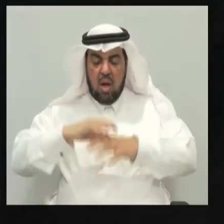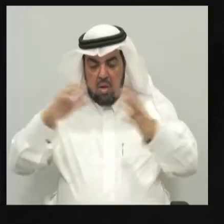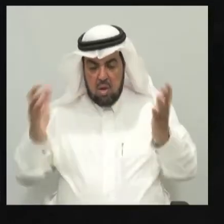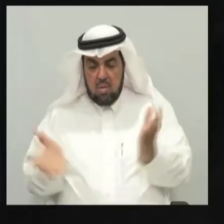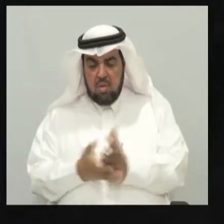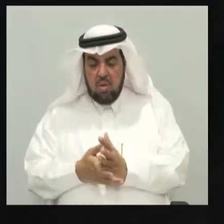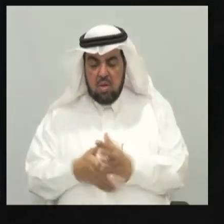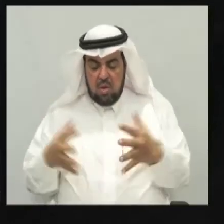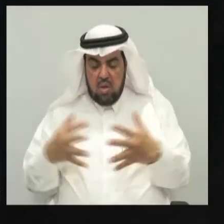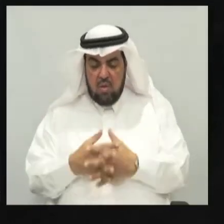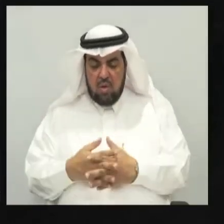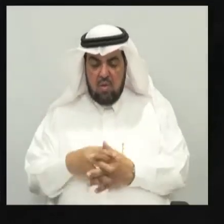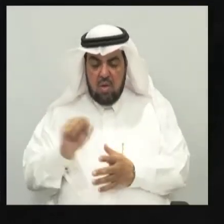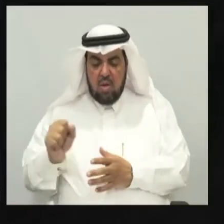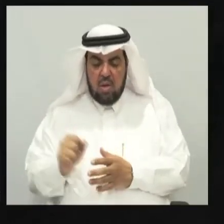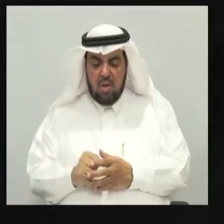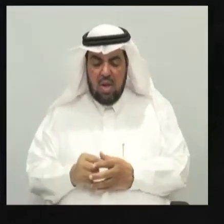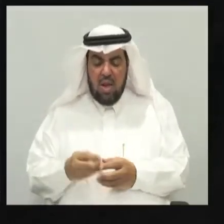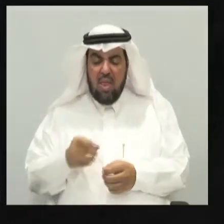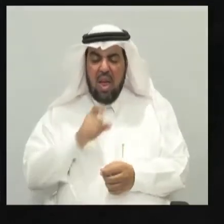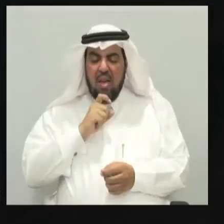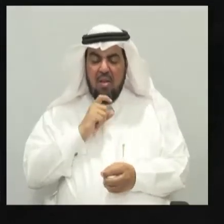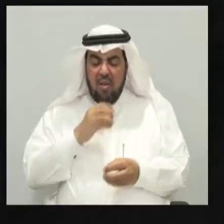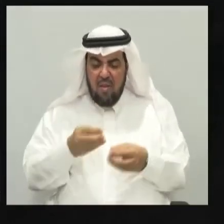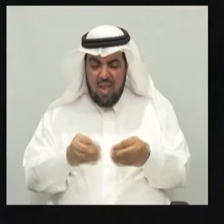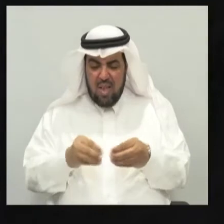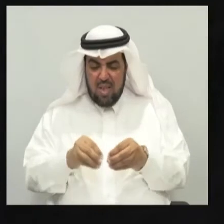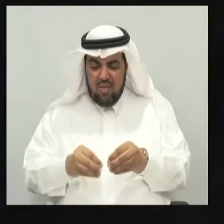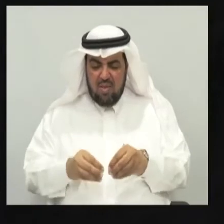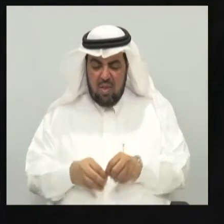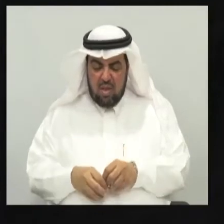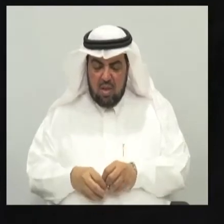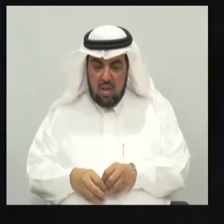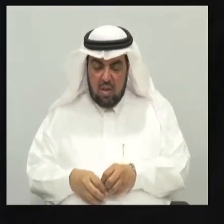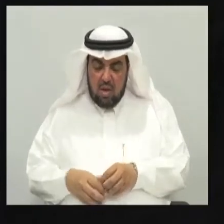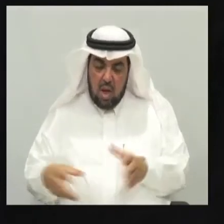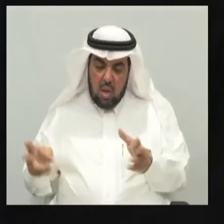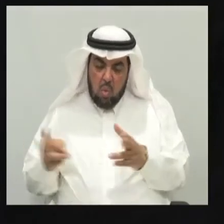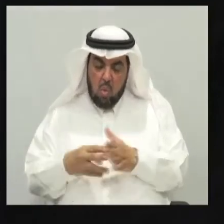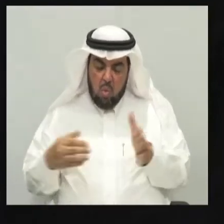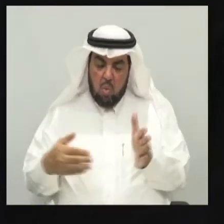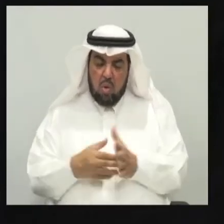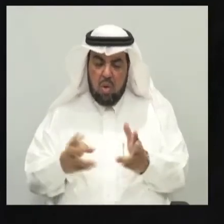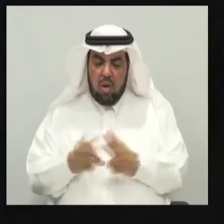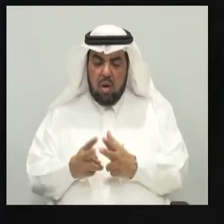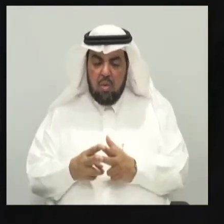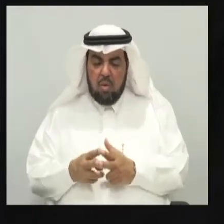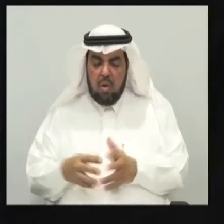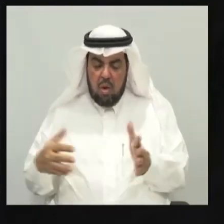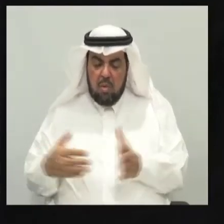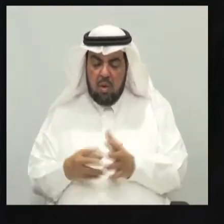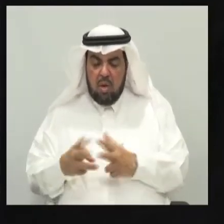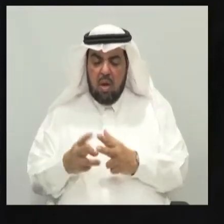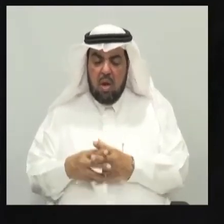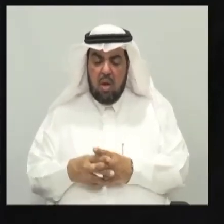جميعهم تشترك بصفة إنها هشة تتفتت. هل توصل الكهرباء؟ ها هل توصل